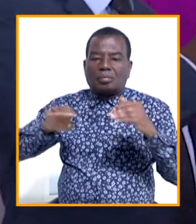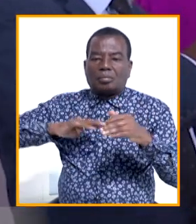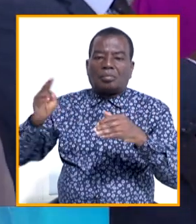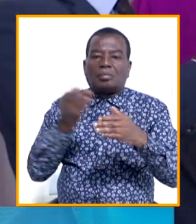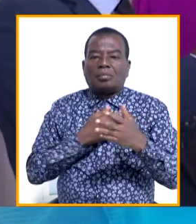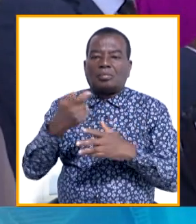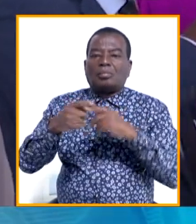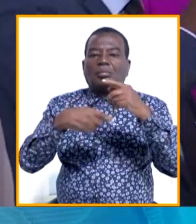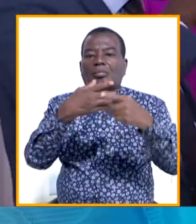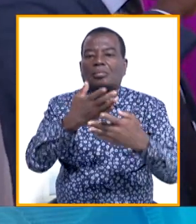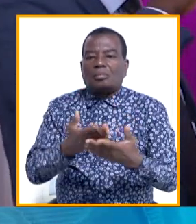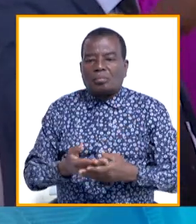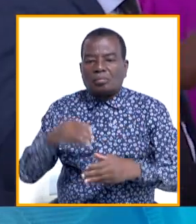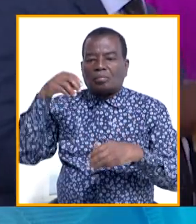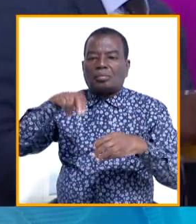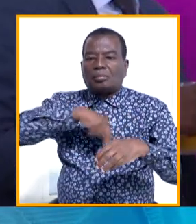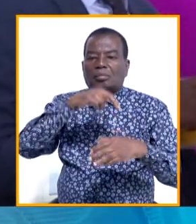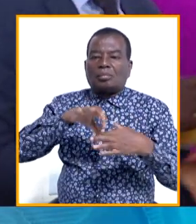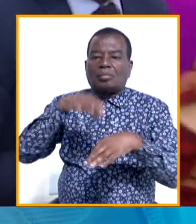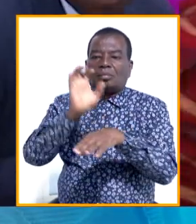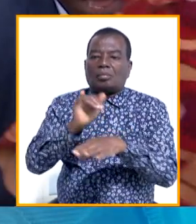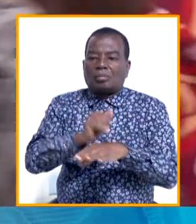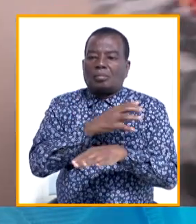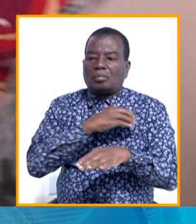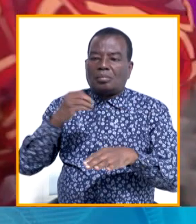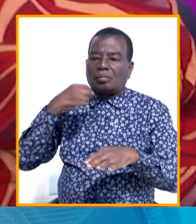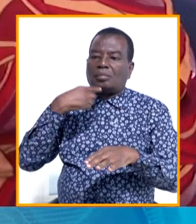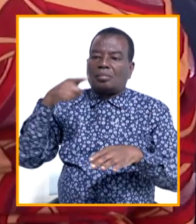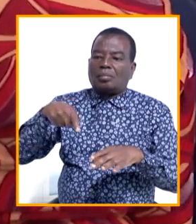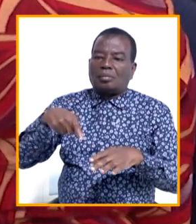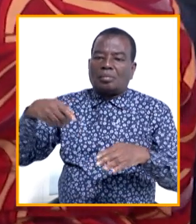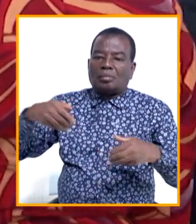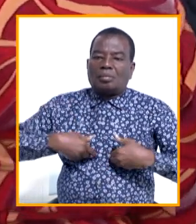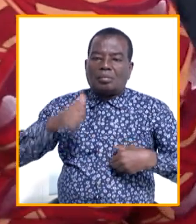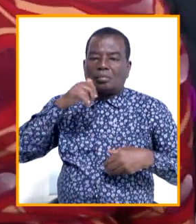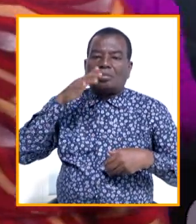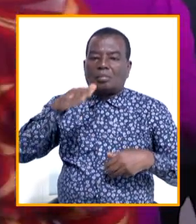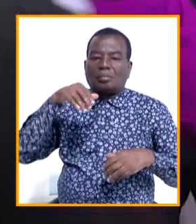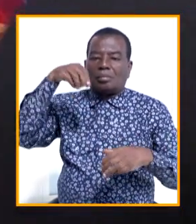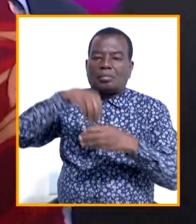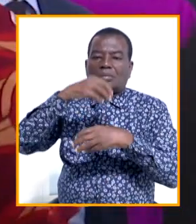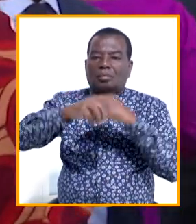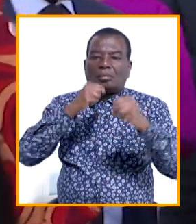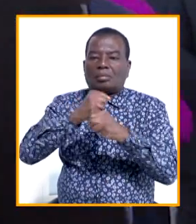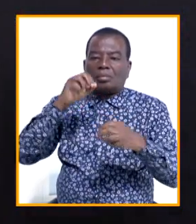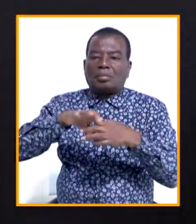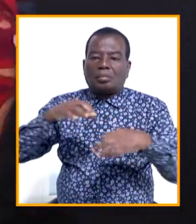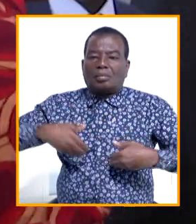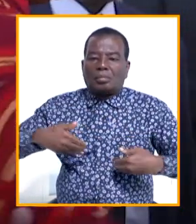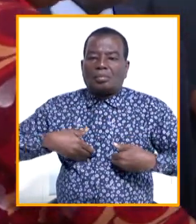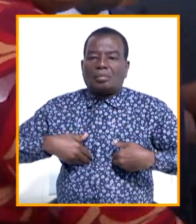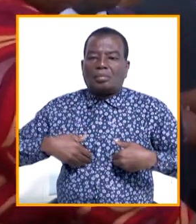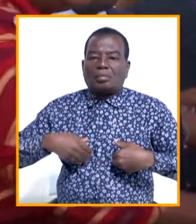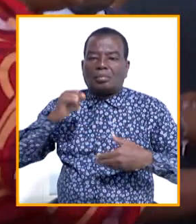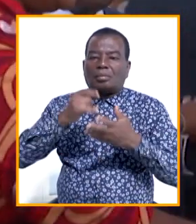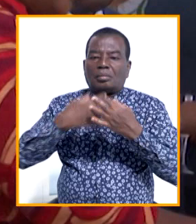prof au niveau de la Côte d'Ivoire et pour dire aux jeunes filles dans cette année de la jeunesse que